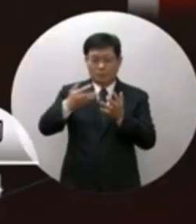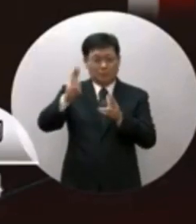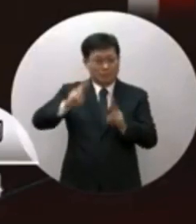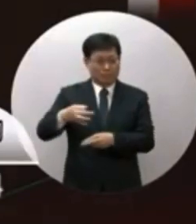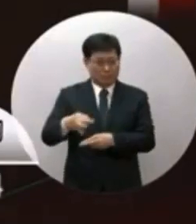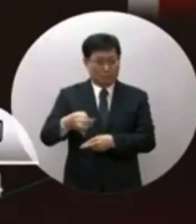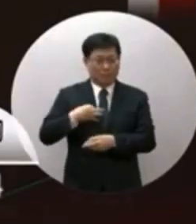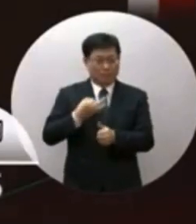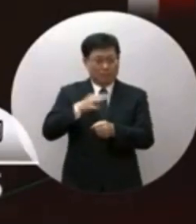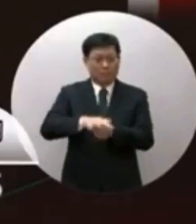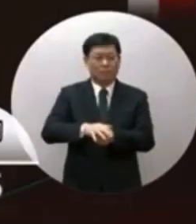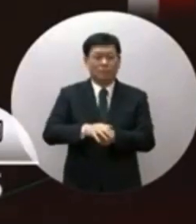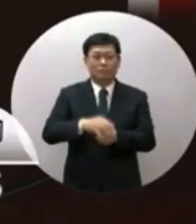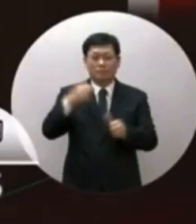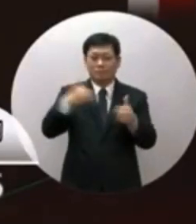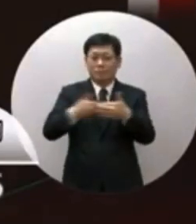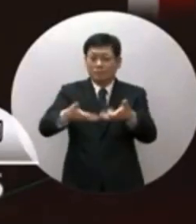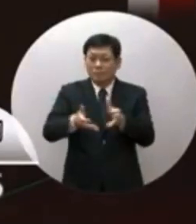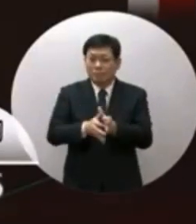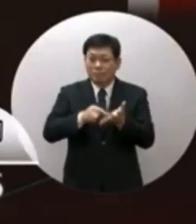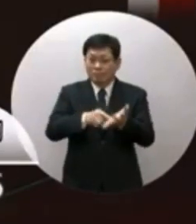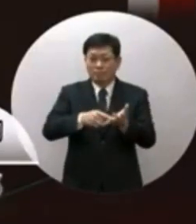营业用水电费。交通部编列